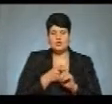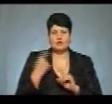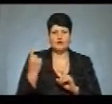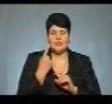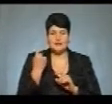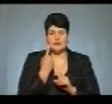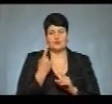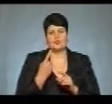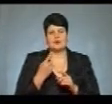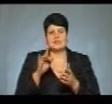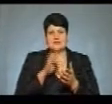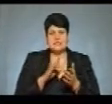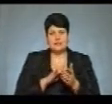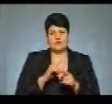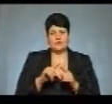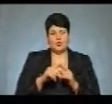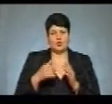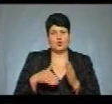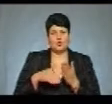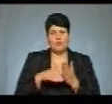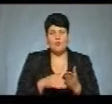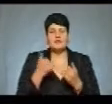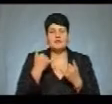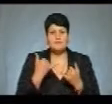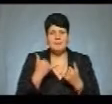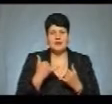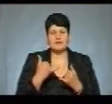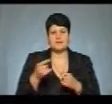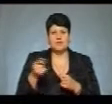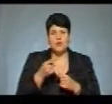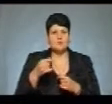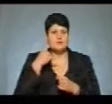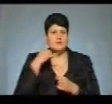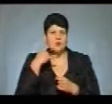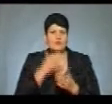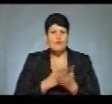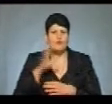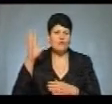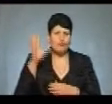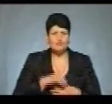швидкої допомоги. Тепер тернопільські диспетчери обслуговують всю область.